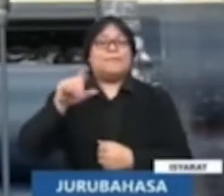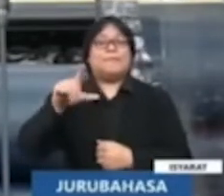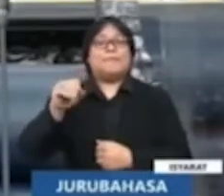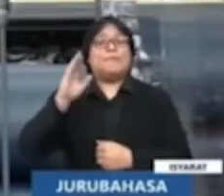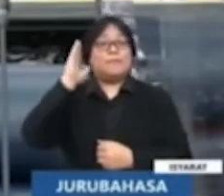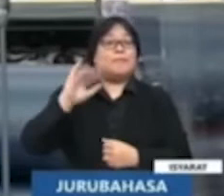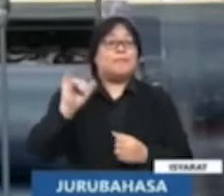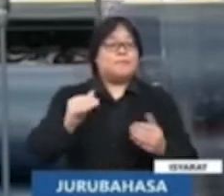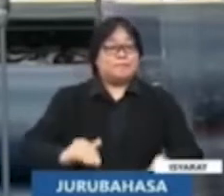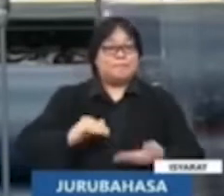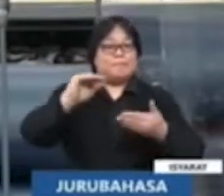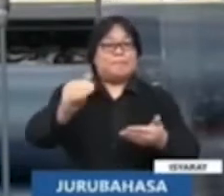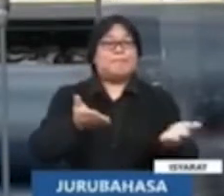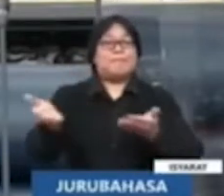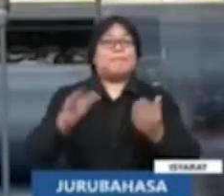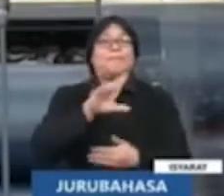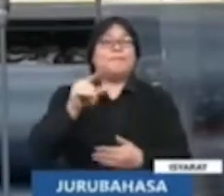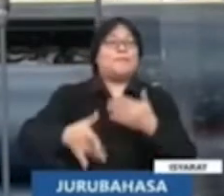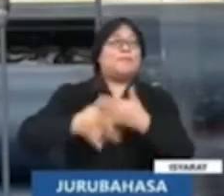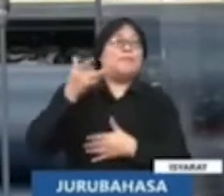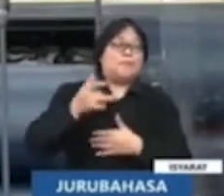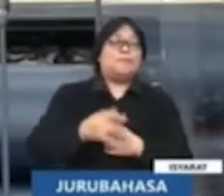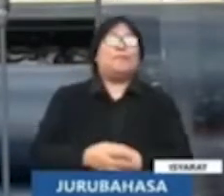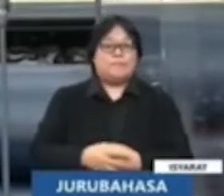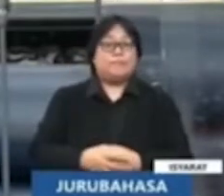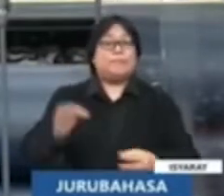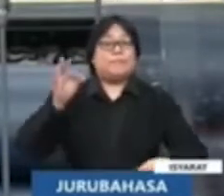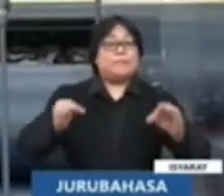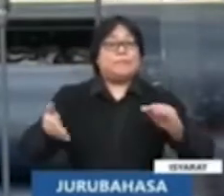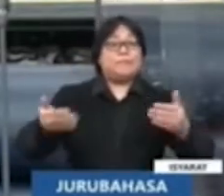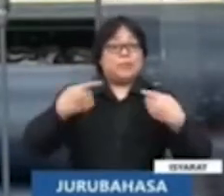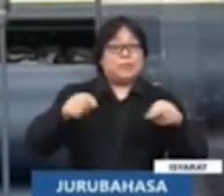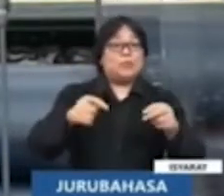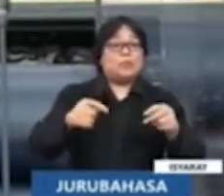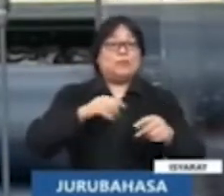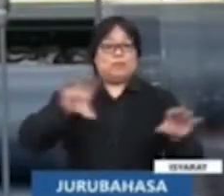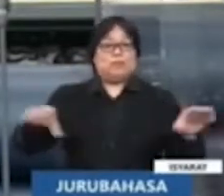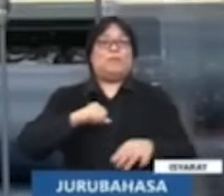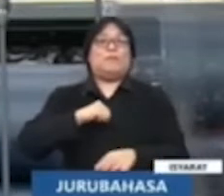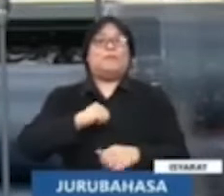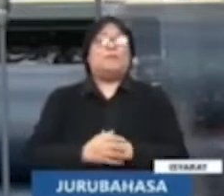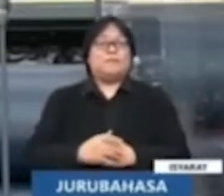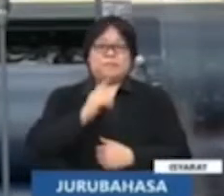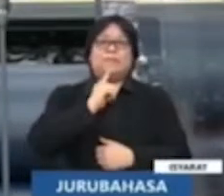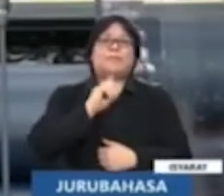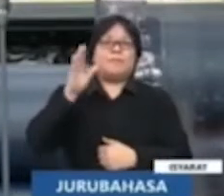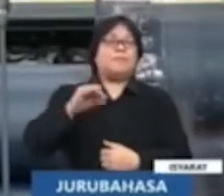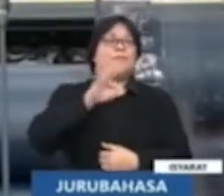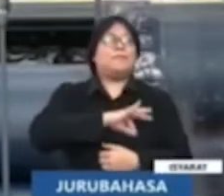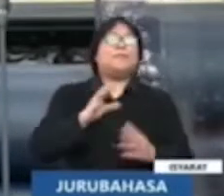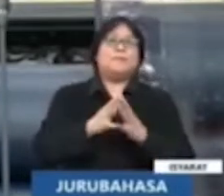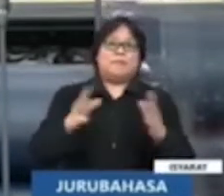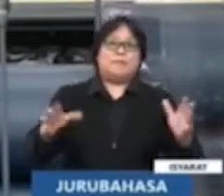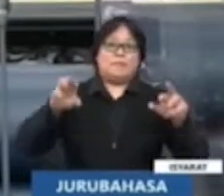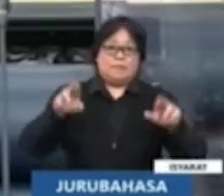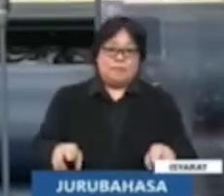telekomunikasi juga akan dapat menyampaikan perkhidmatan 5G lebih awal berbanding jika mereka cuba melancarkannya sendiri. Ini pastinya akan membawa manfaat yang